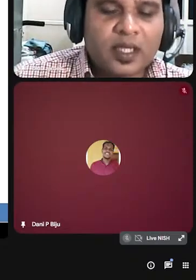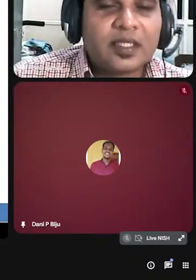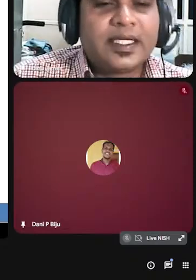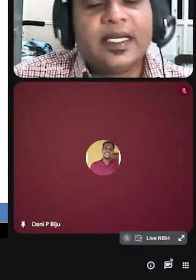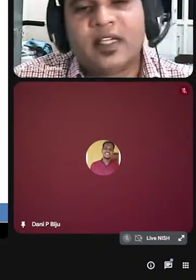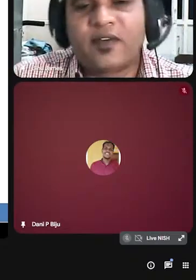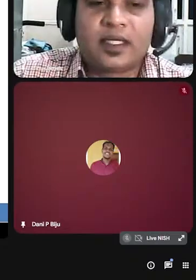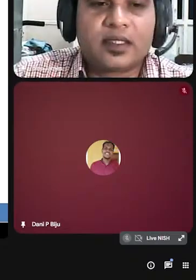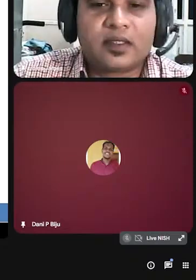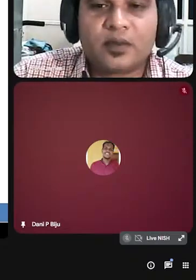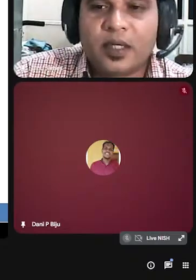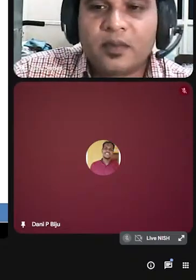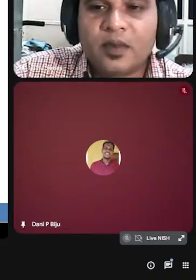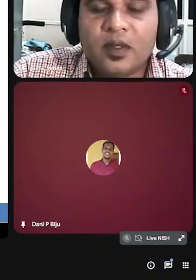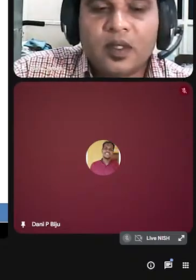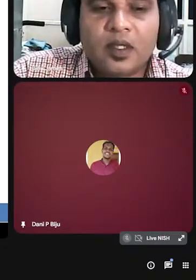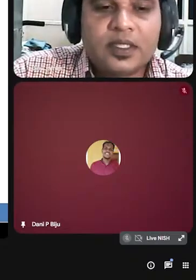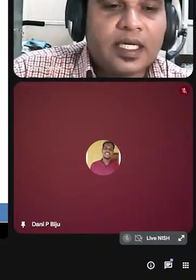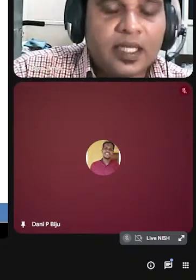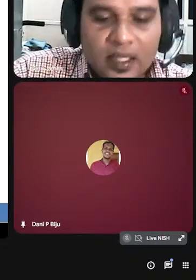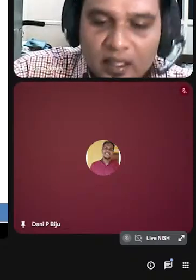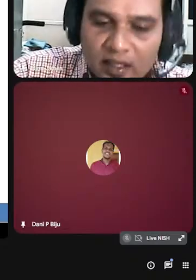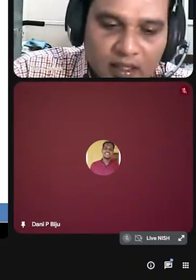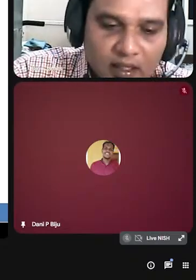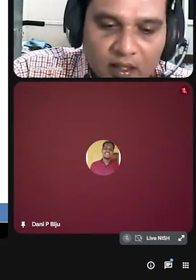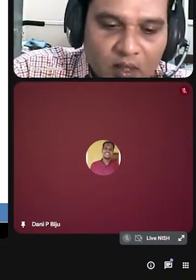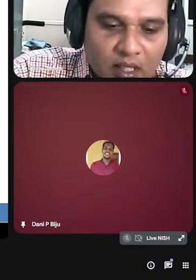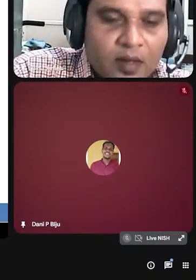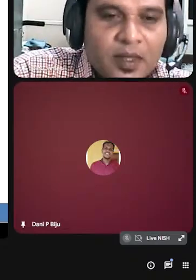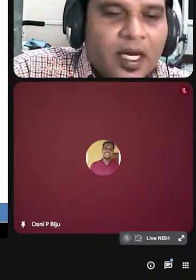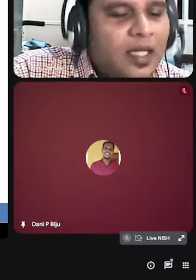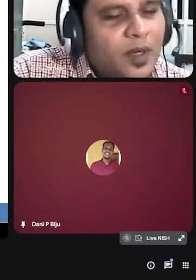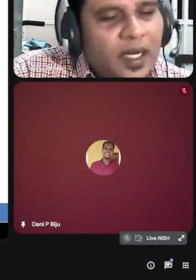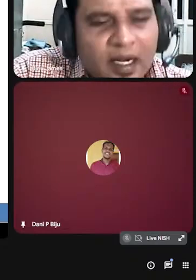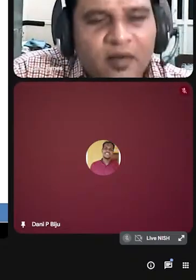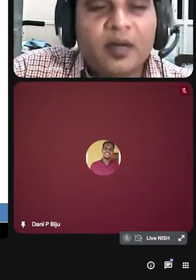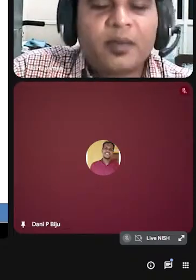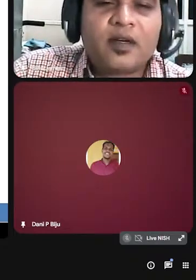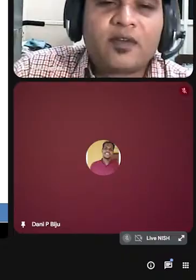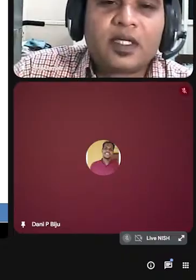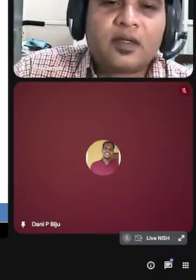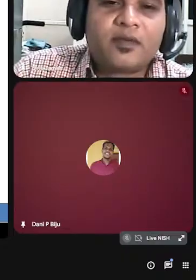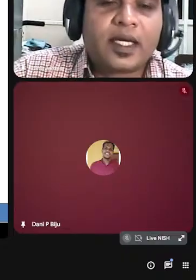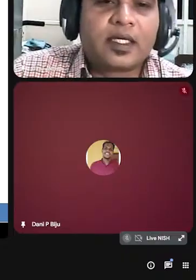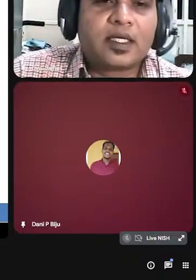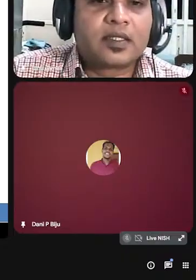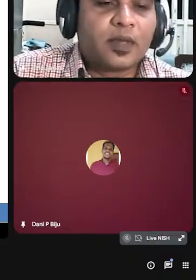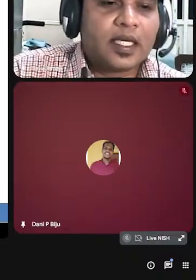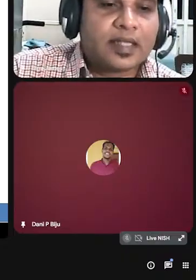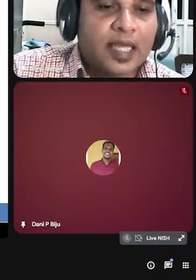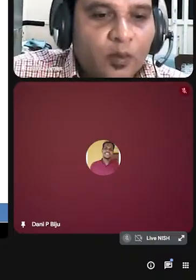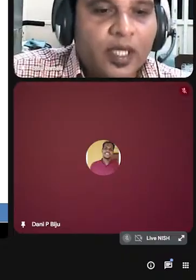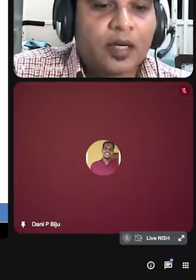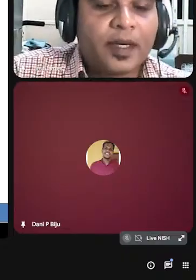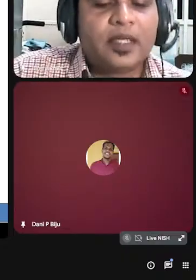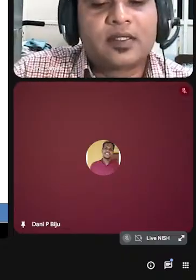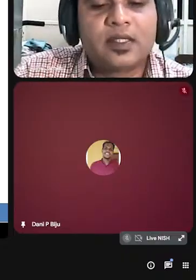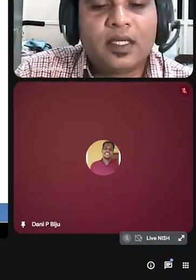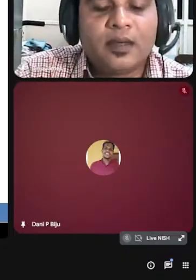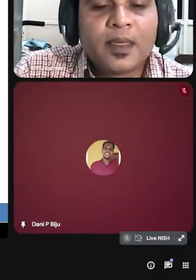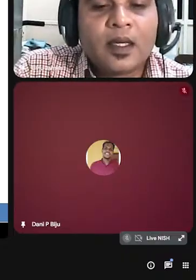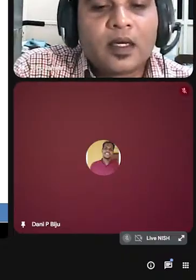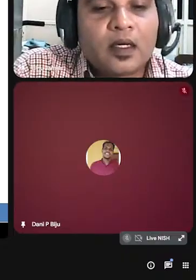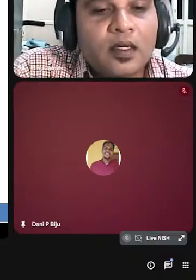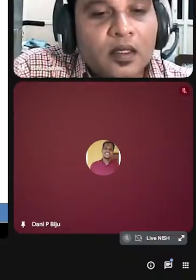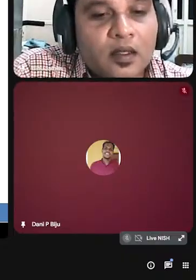കൂടുതൽ പറയുന്നത് ജെനറ്റിക് ഫാക്ടേഴ്സ് എന്ന് പറയും. ജനിതക ഘടകങ്ങൾ ഉണ്ടാവാം, അതുപോലെ എൻവയോൺമെന്റൽ ഫാക്ടേഴ്സ്, നമ്മുടെ സാമൂഹിക